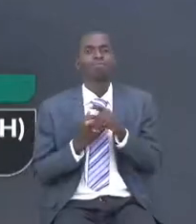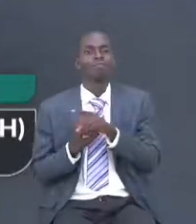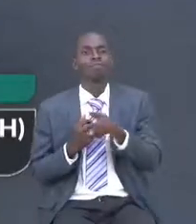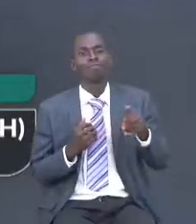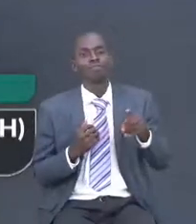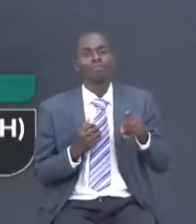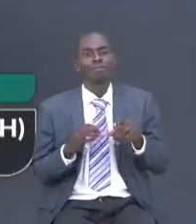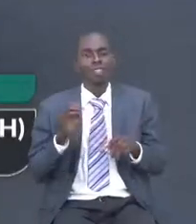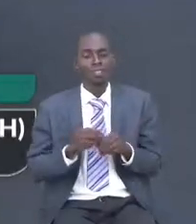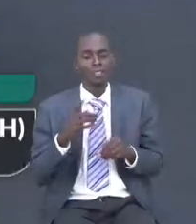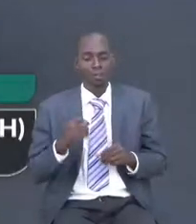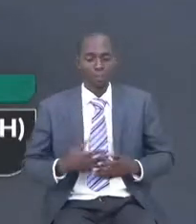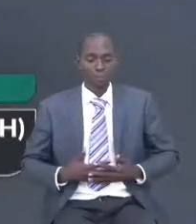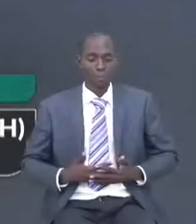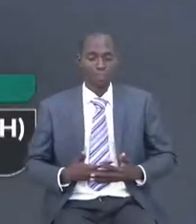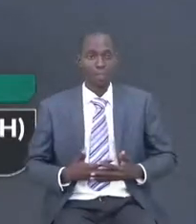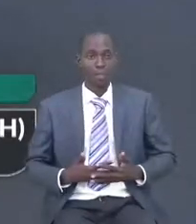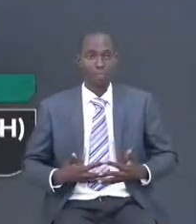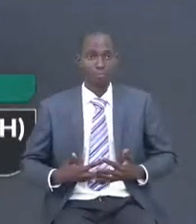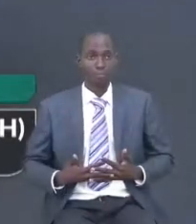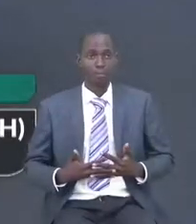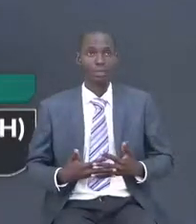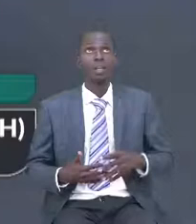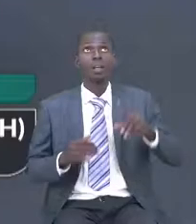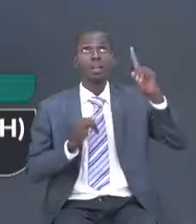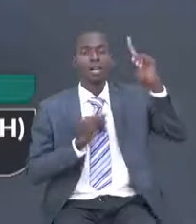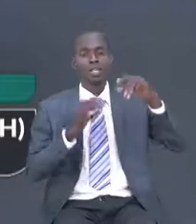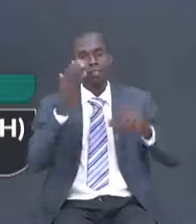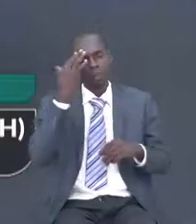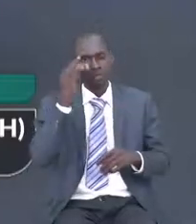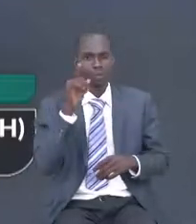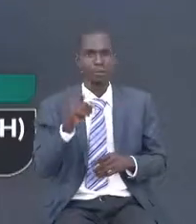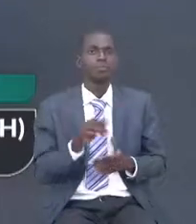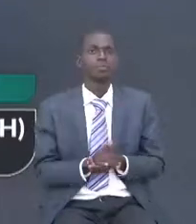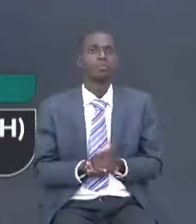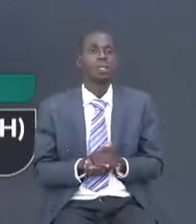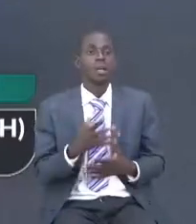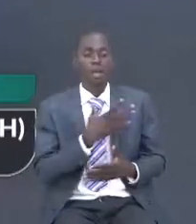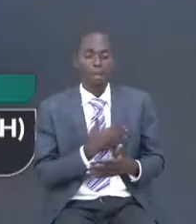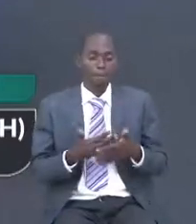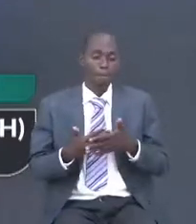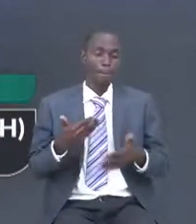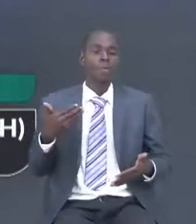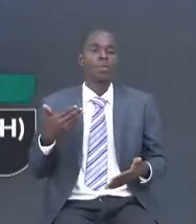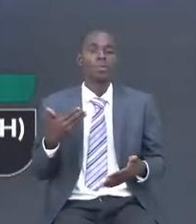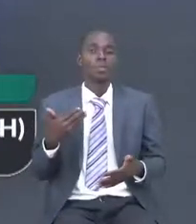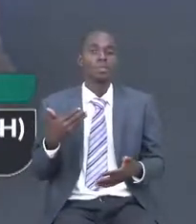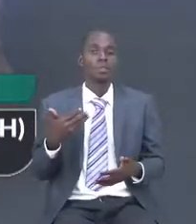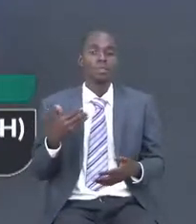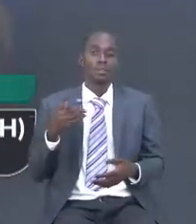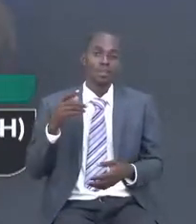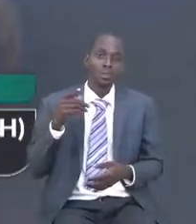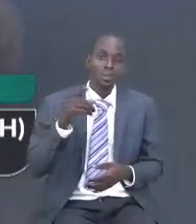avant que je t'eusse formé dans le ventre de ta mère, je te connaissais. Et